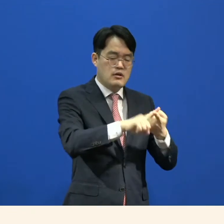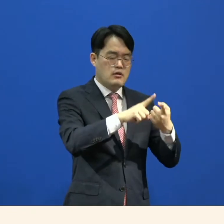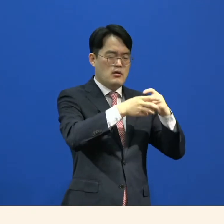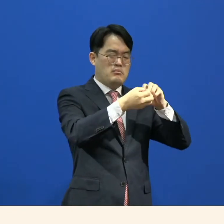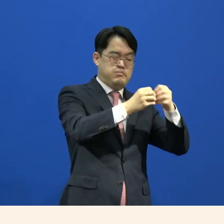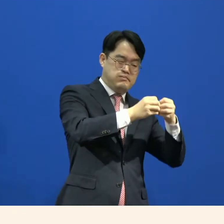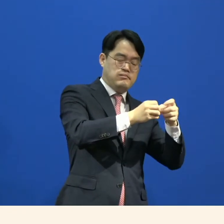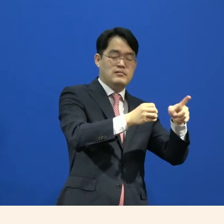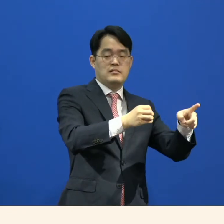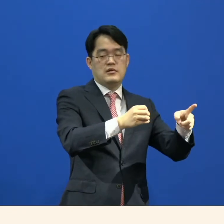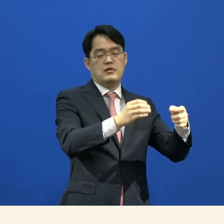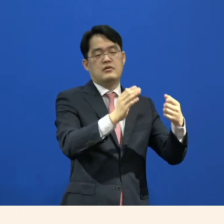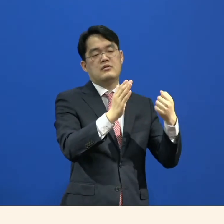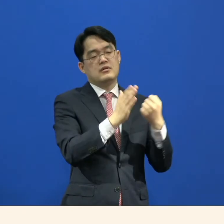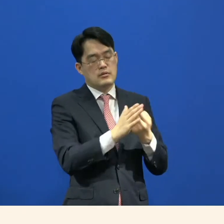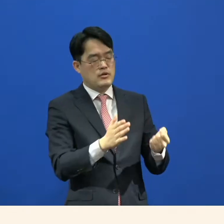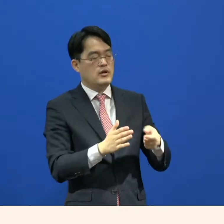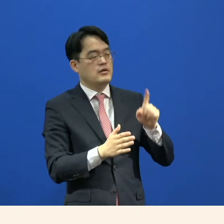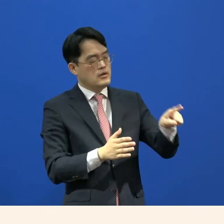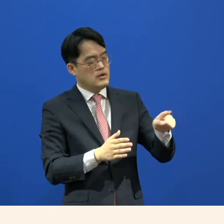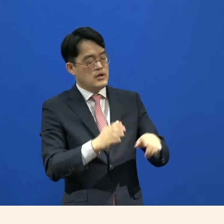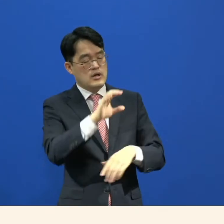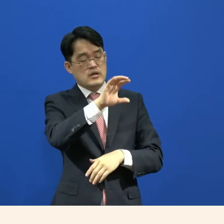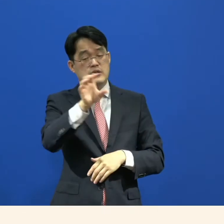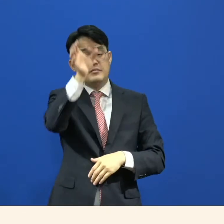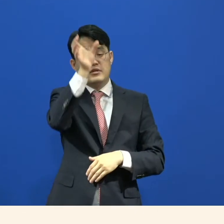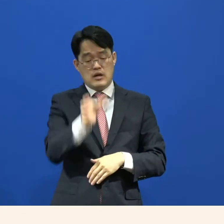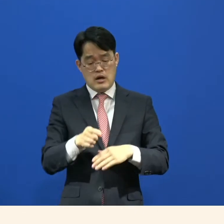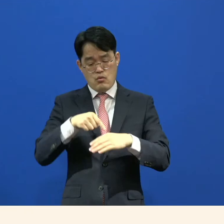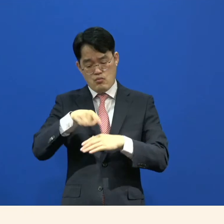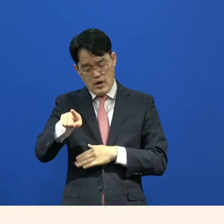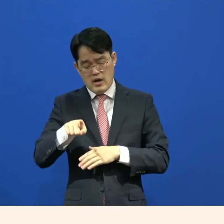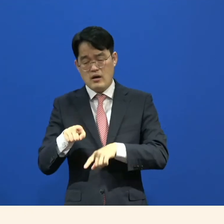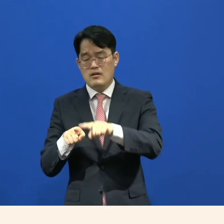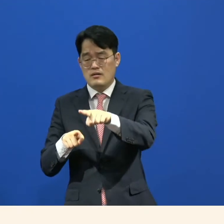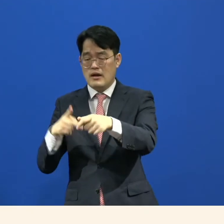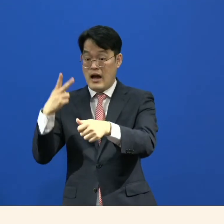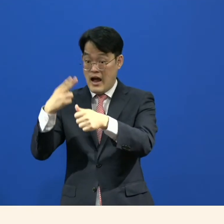나는 십자가 외에는 결코 자랑할 것이 없다. 그